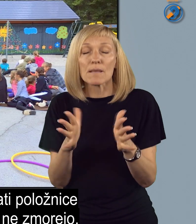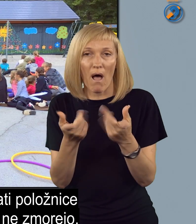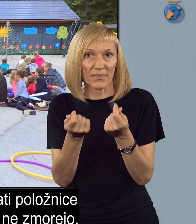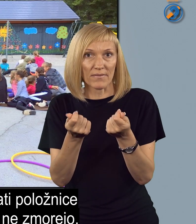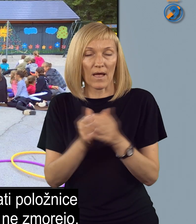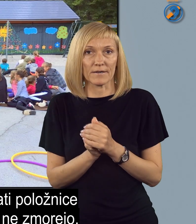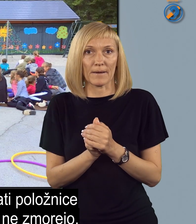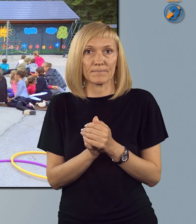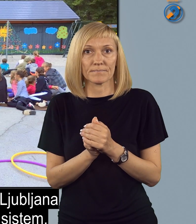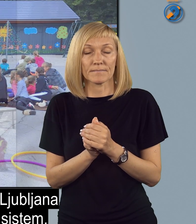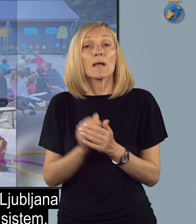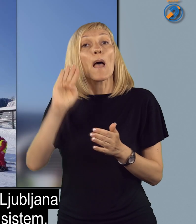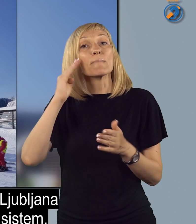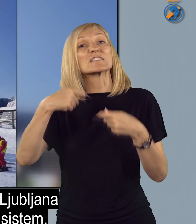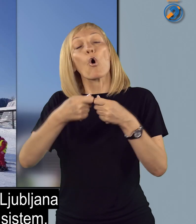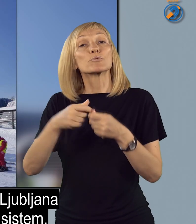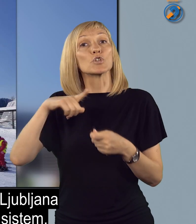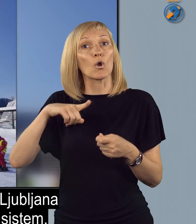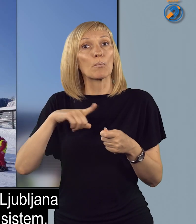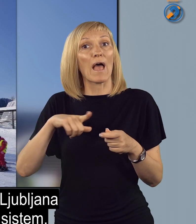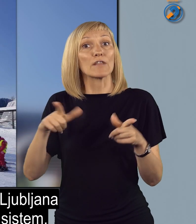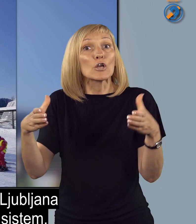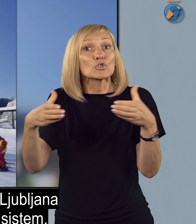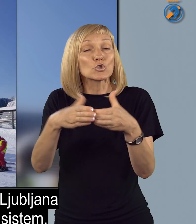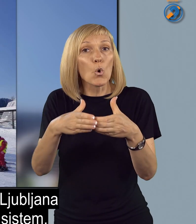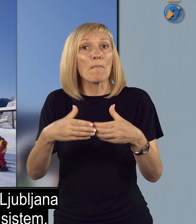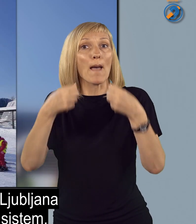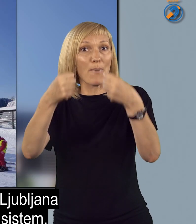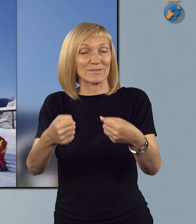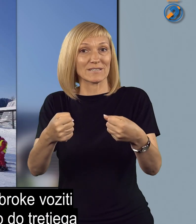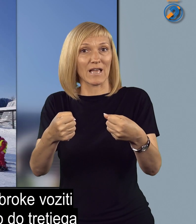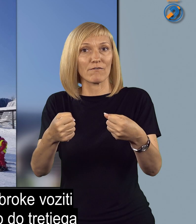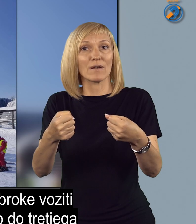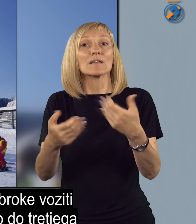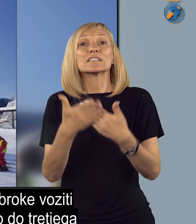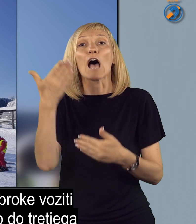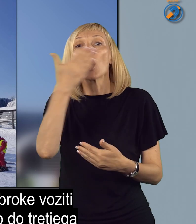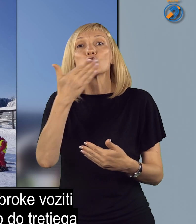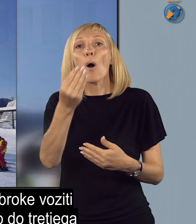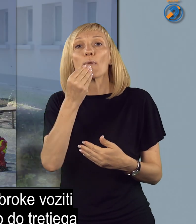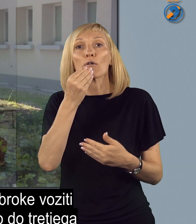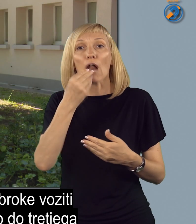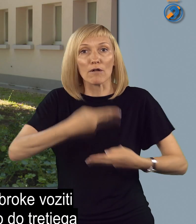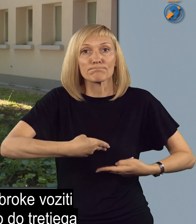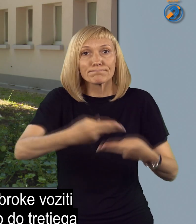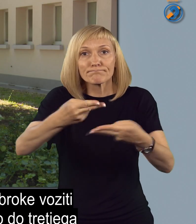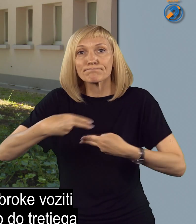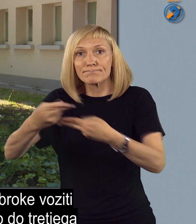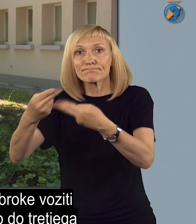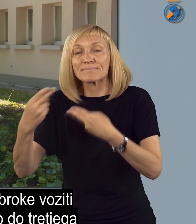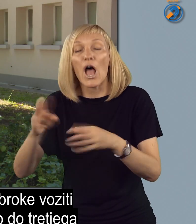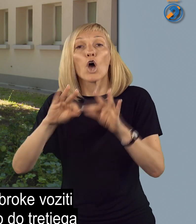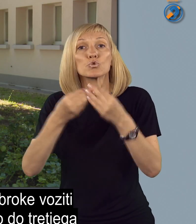ne zmorejo. Z Mestno občino Ljubljana smo pa vzpostavili, da so pa začeli tople obroke voziti